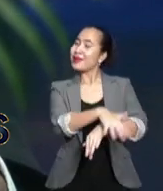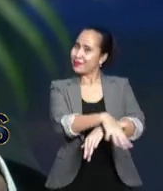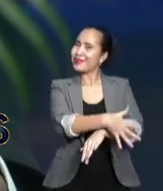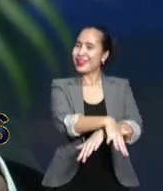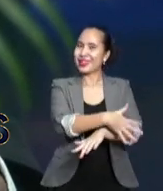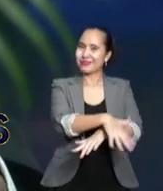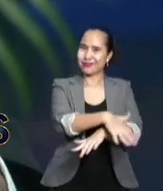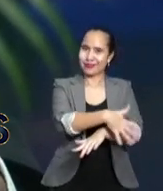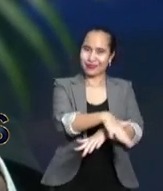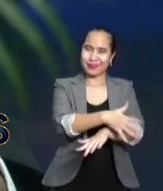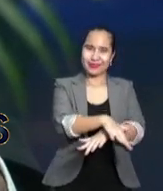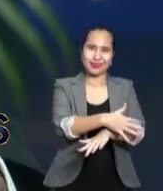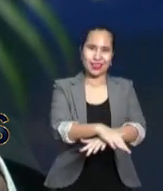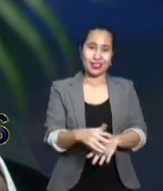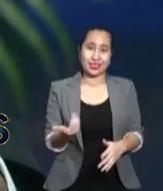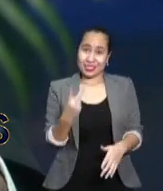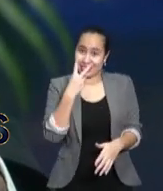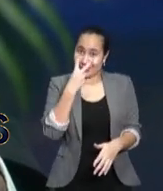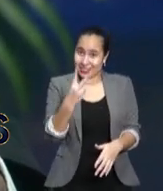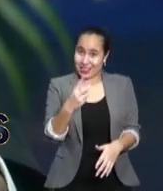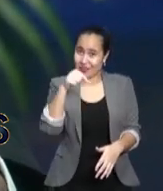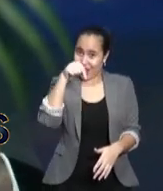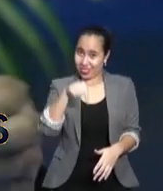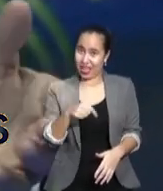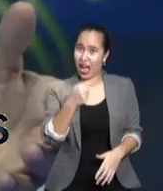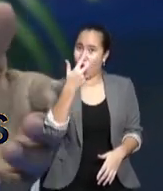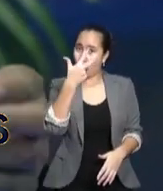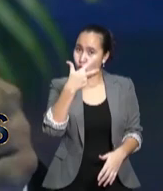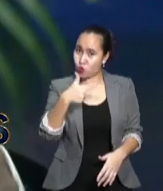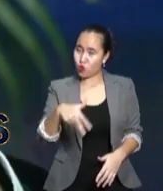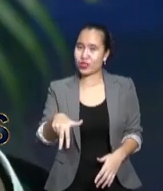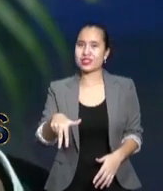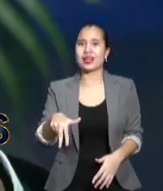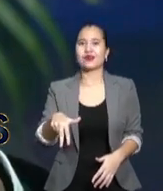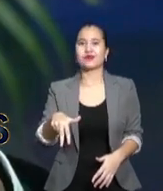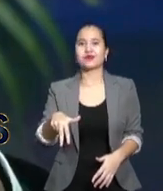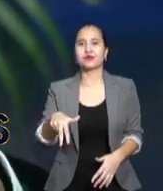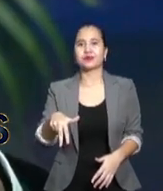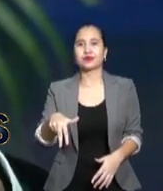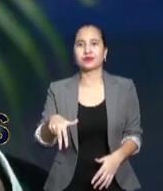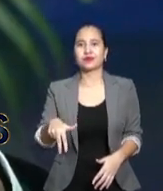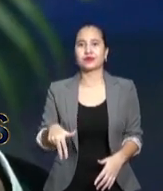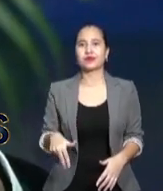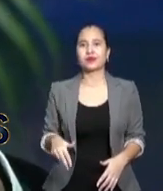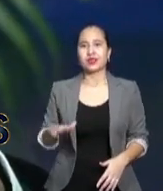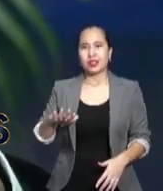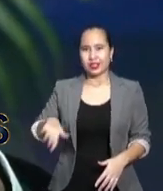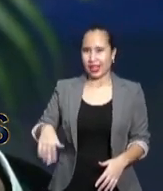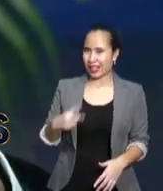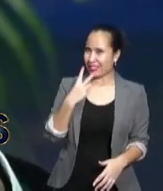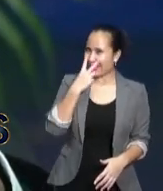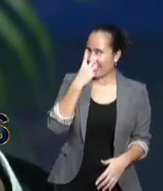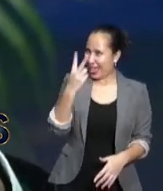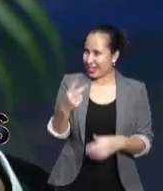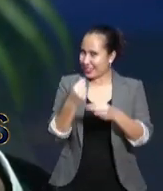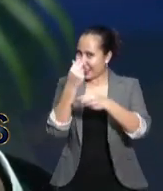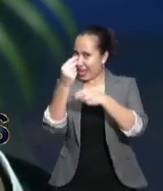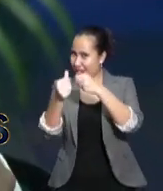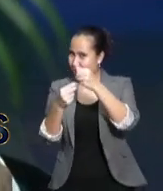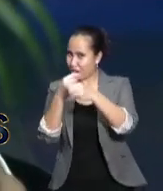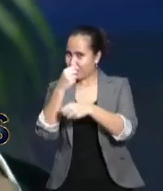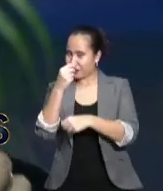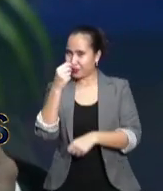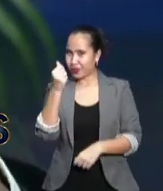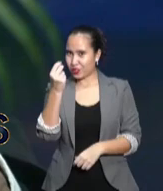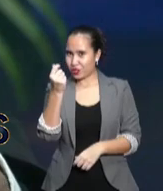te constateren, vandaag woensdag, ook na de koersen van vandaag bekeken te hebben, dat